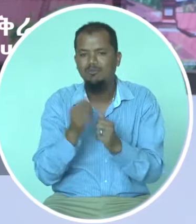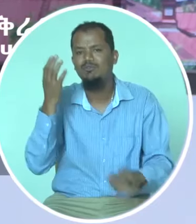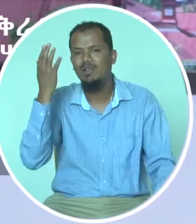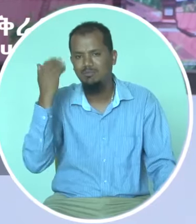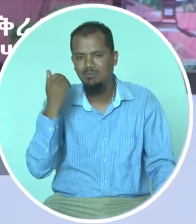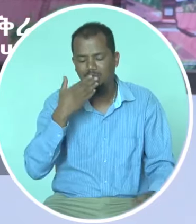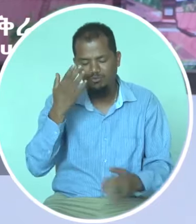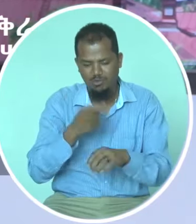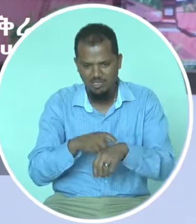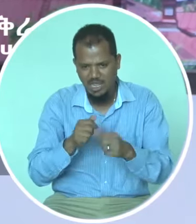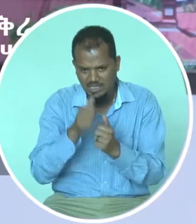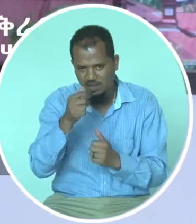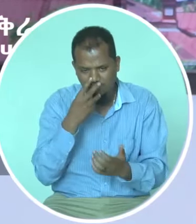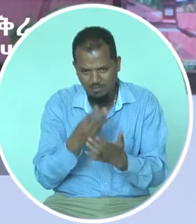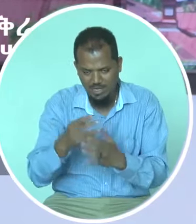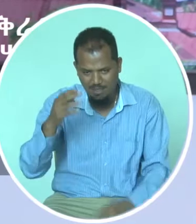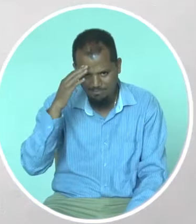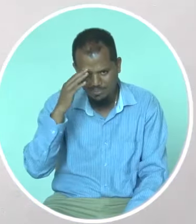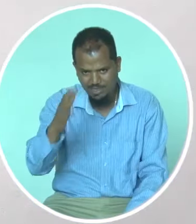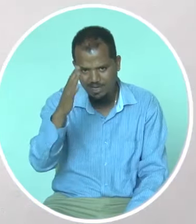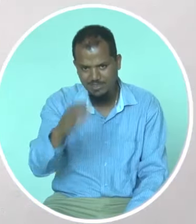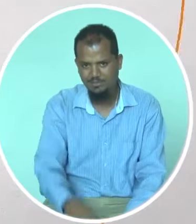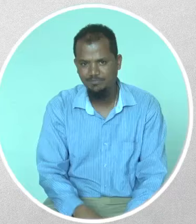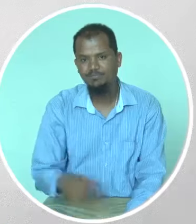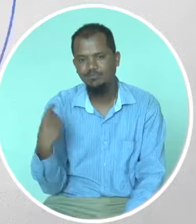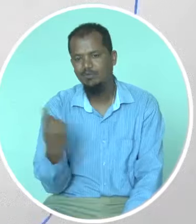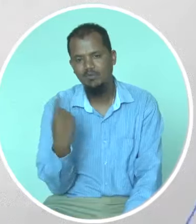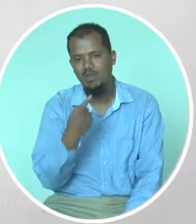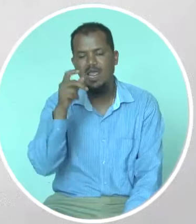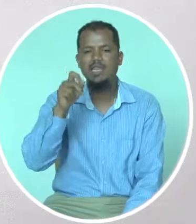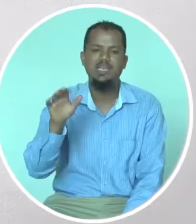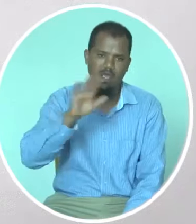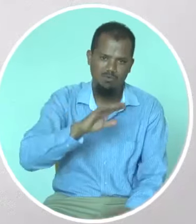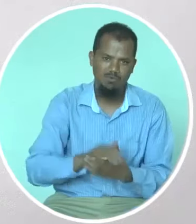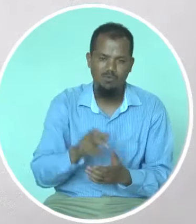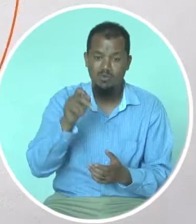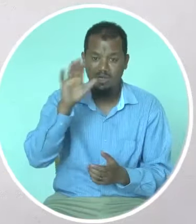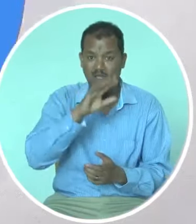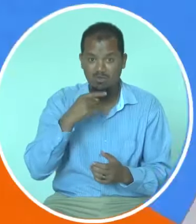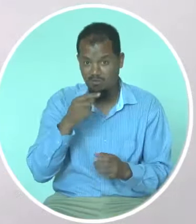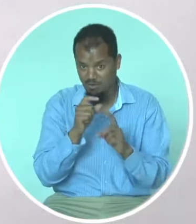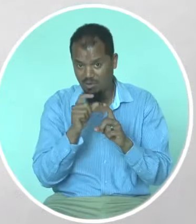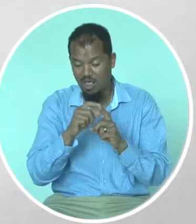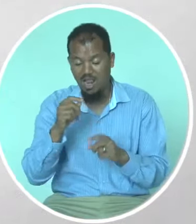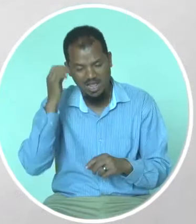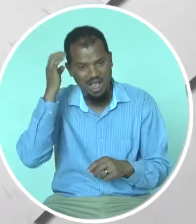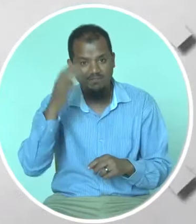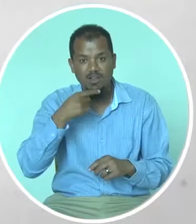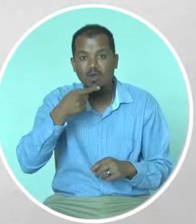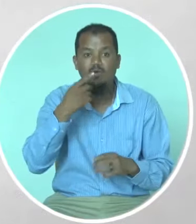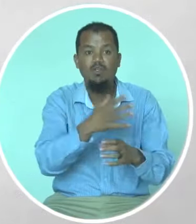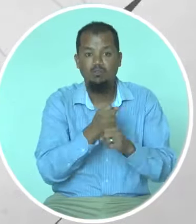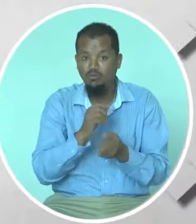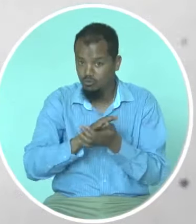ነበር። ጥሩ ጊዜ አሳልፉ። መልካም ቀን። ሁሌ ዳጉ ዳጉ የሚለው ቃል ከአፋር